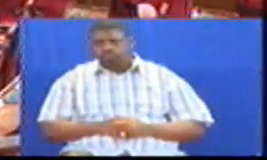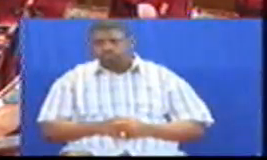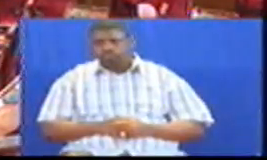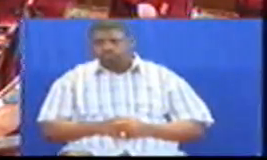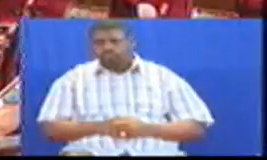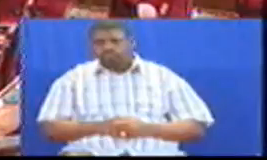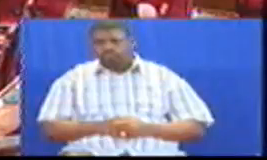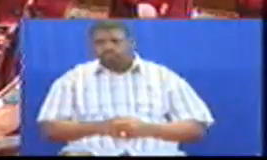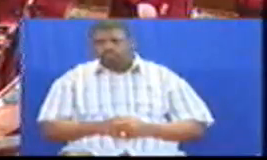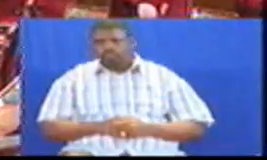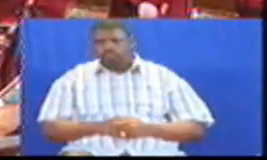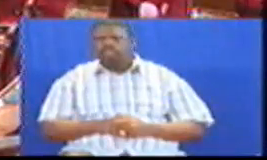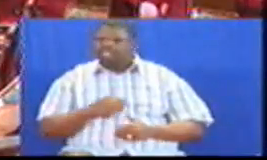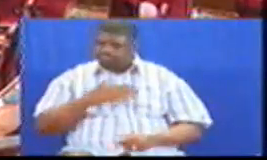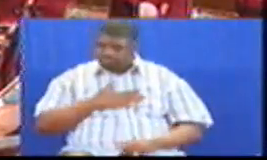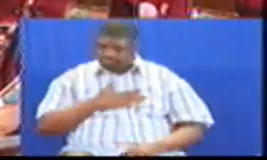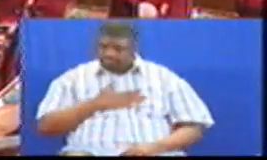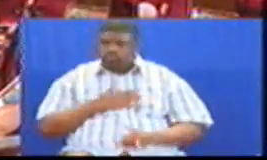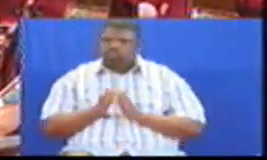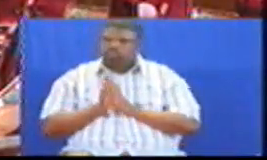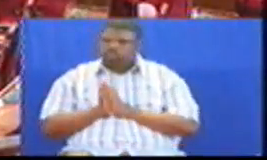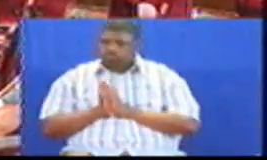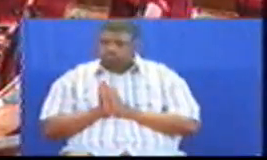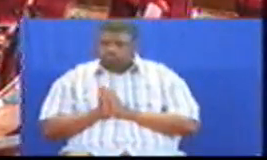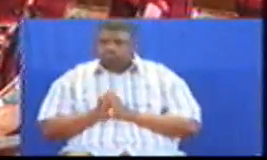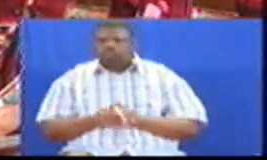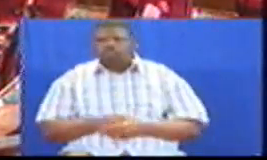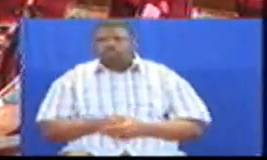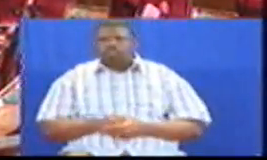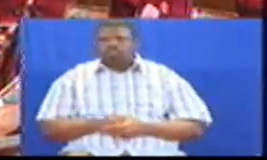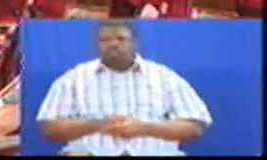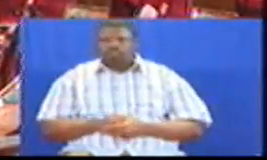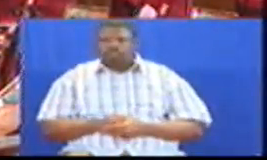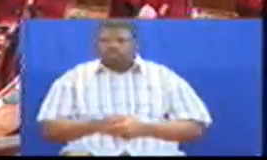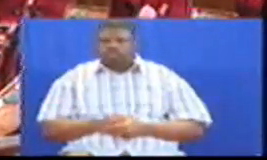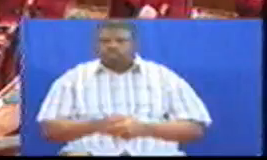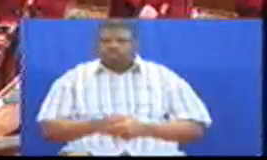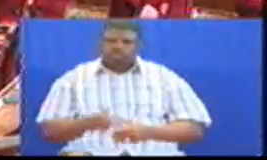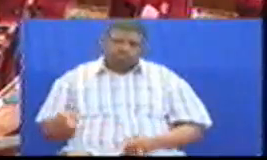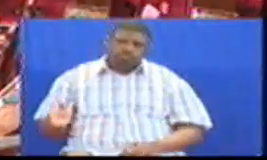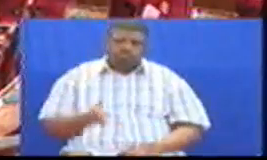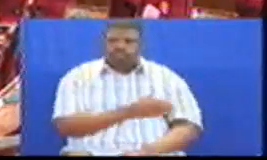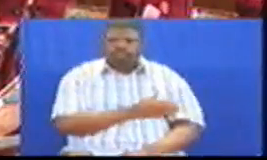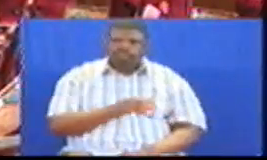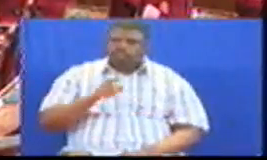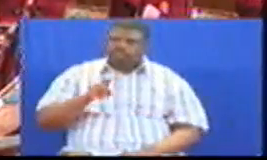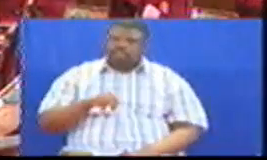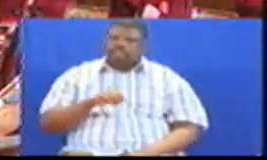ingia Mheshimiwa. Asante sana, tunakushukuru sana kwa mchango wako. Mheshimiwa Najim.